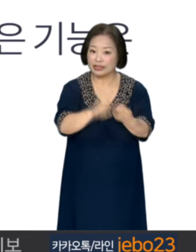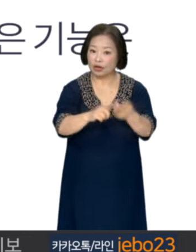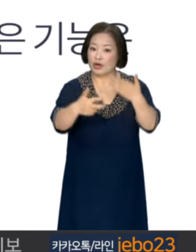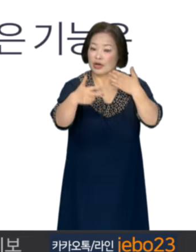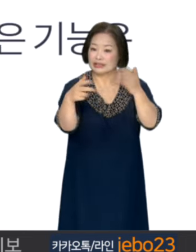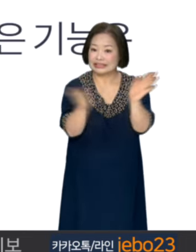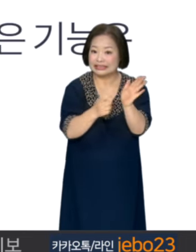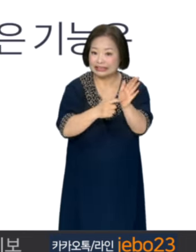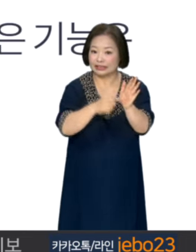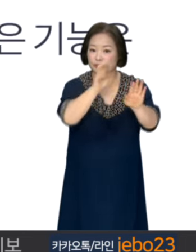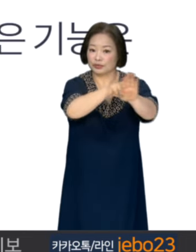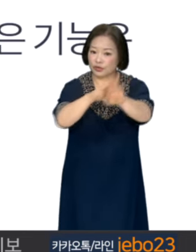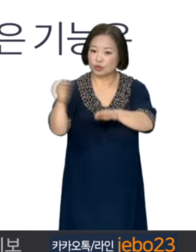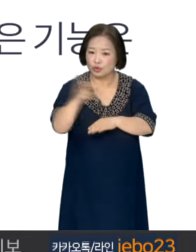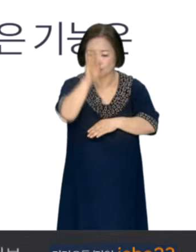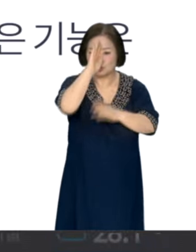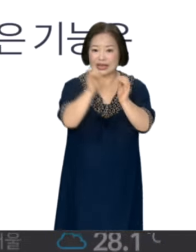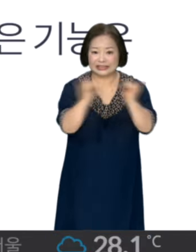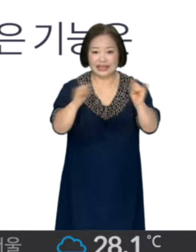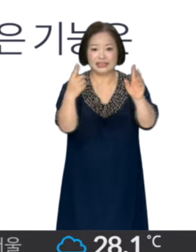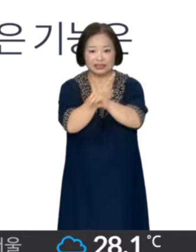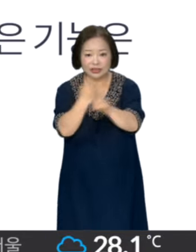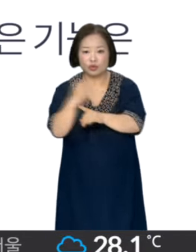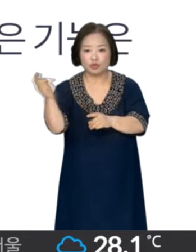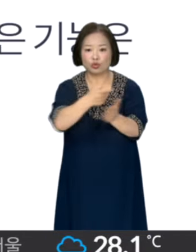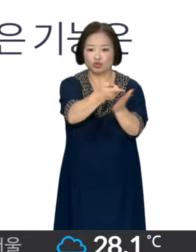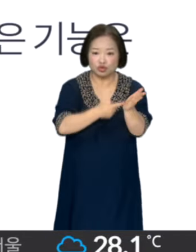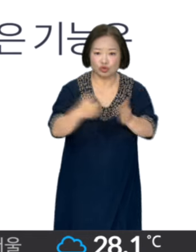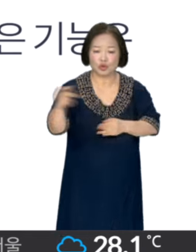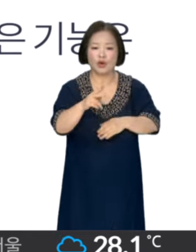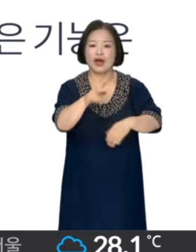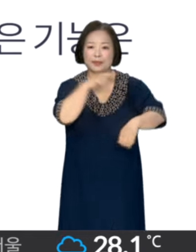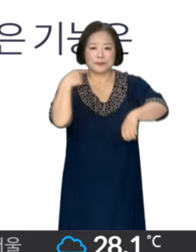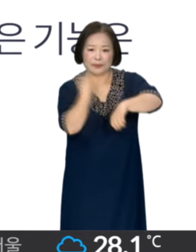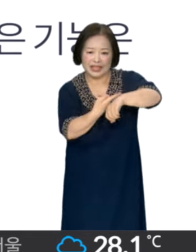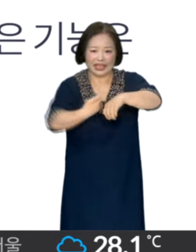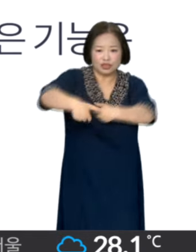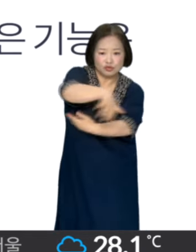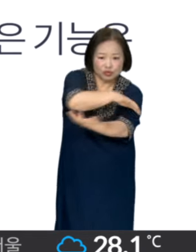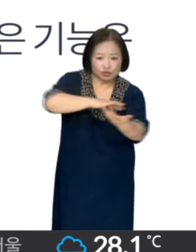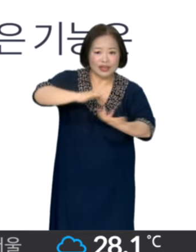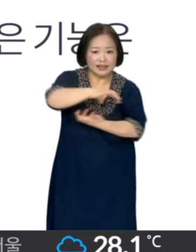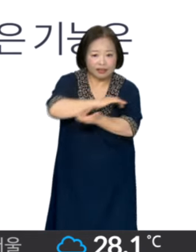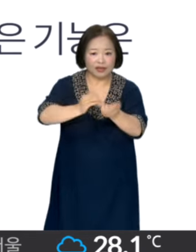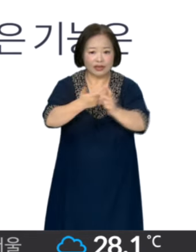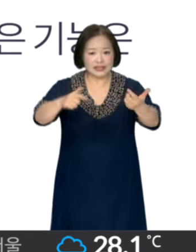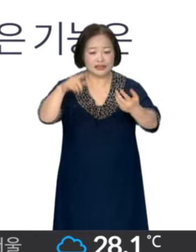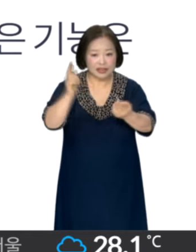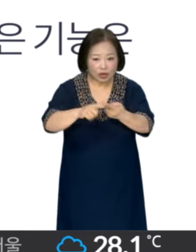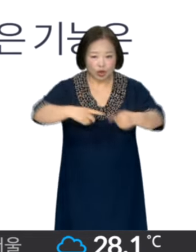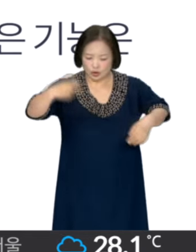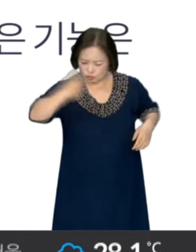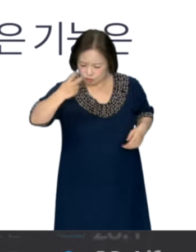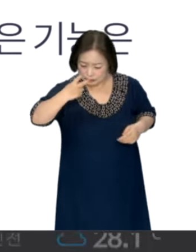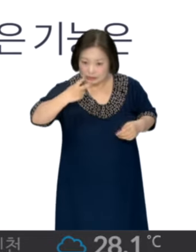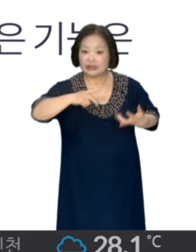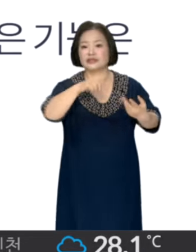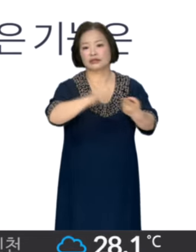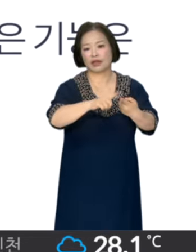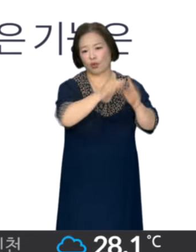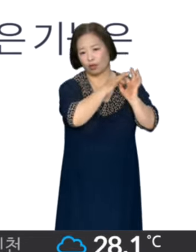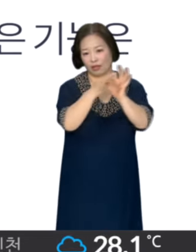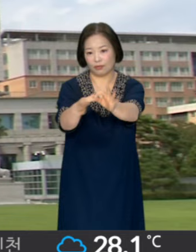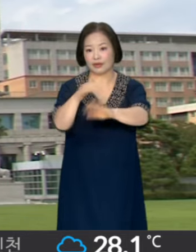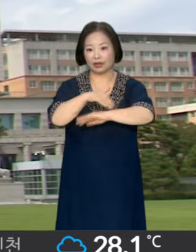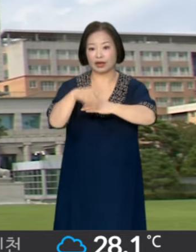중환자 치료 수술 투석과이를 위한 마취 진단 검사 같은 기능은 유지하게 되 있다고